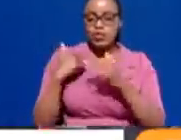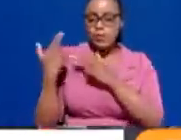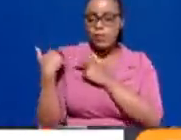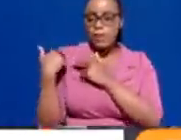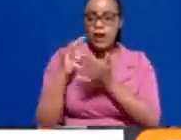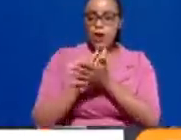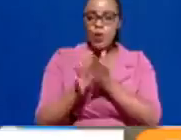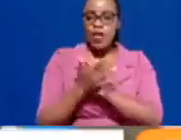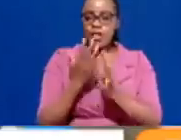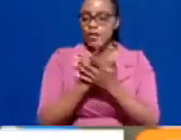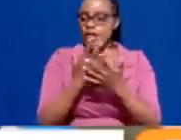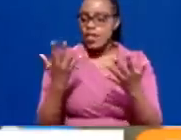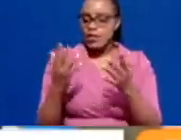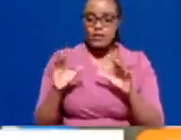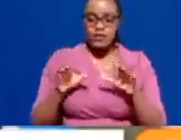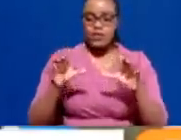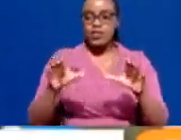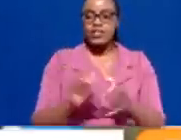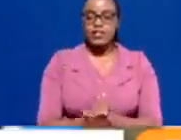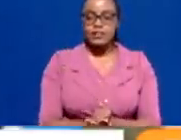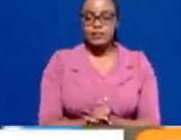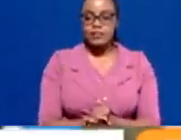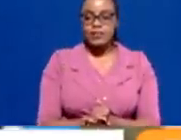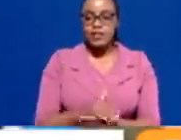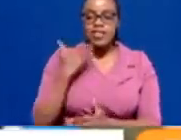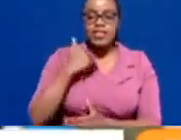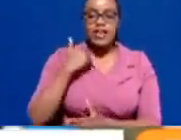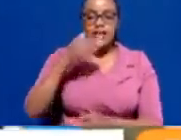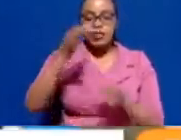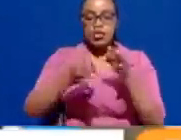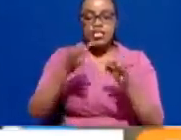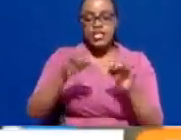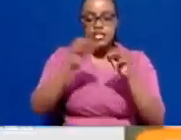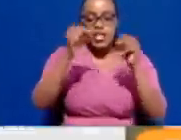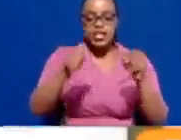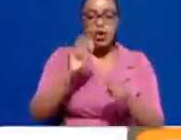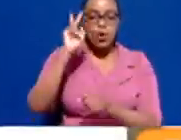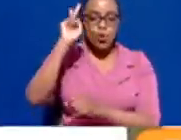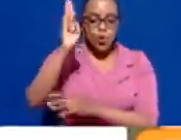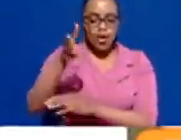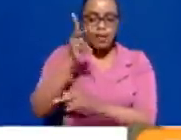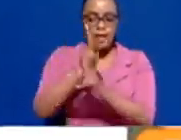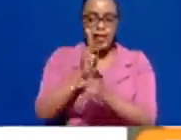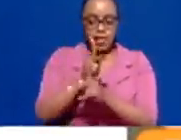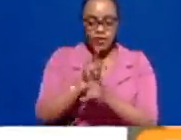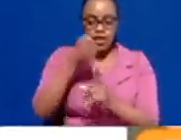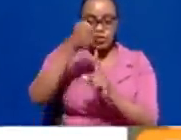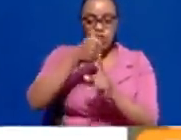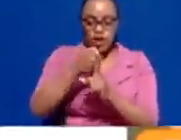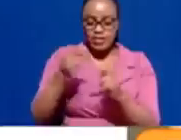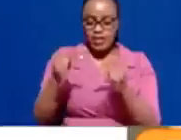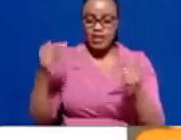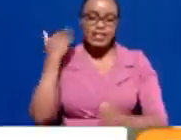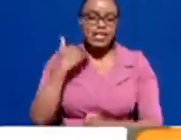bila kushurutishwa. The criminal justice system will be reserved for fighting